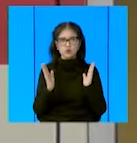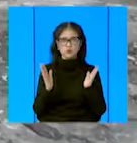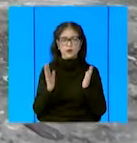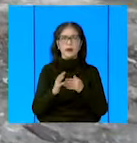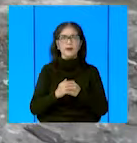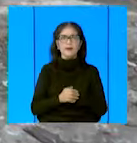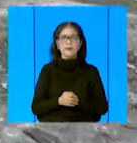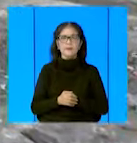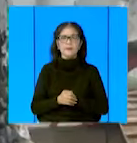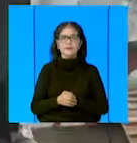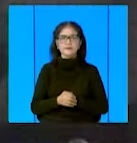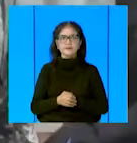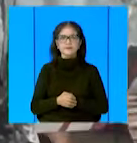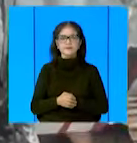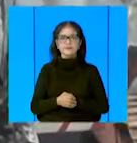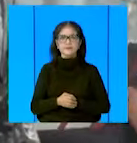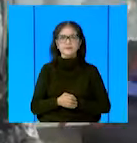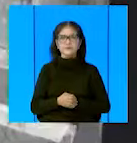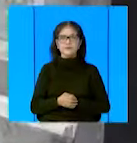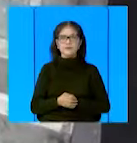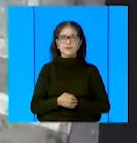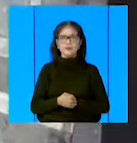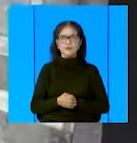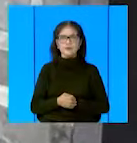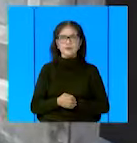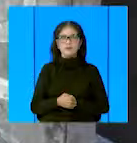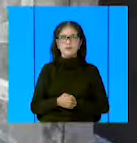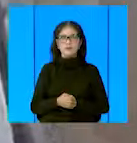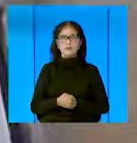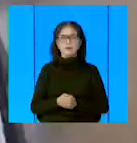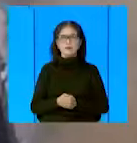Dari Deli Serdang Sumatera Utara, Ahmad Ridwan Nasution, iNews melaporkan.